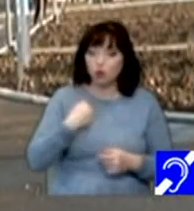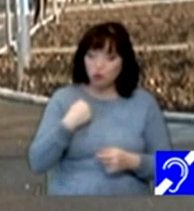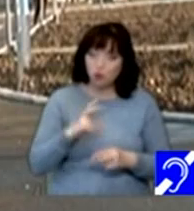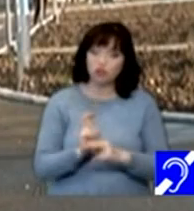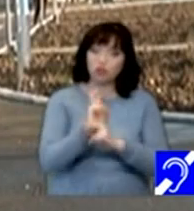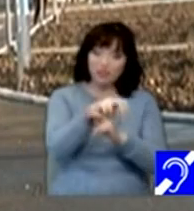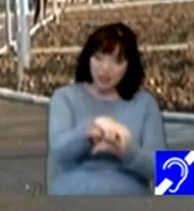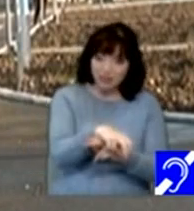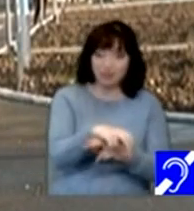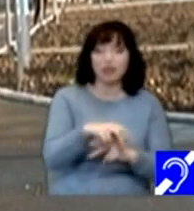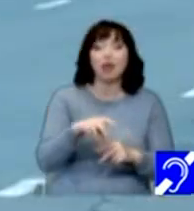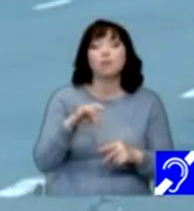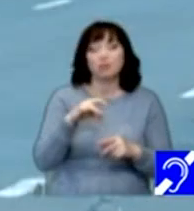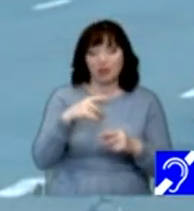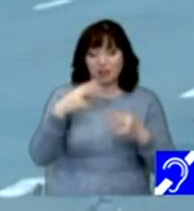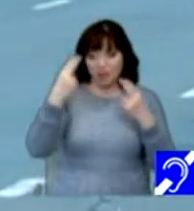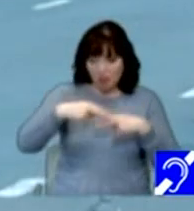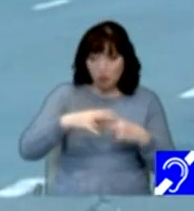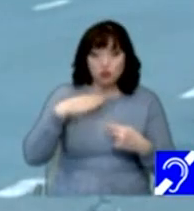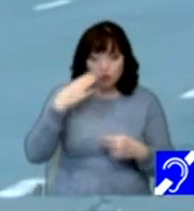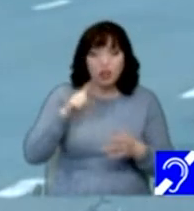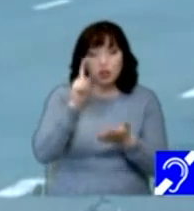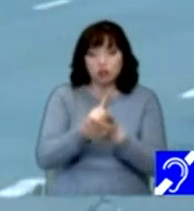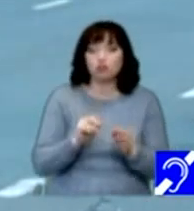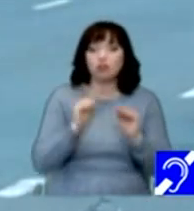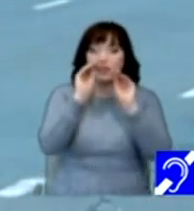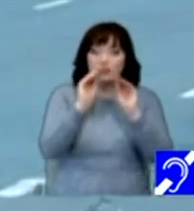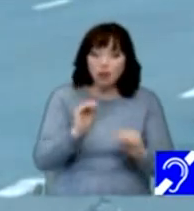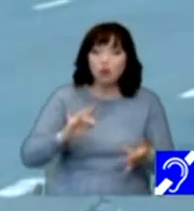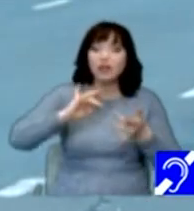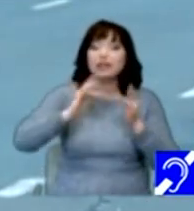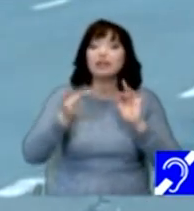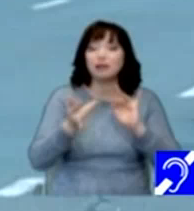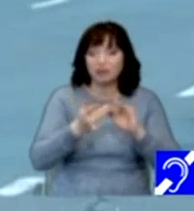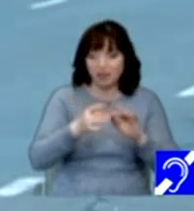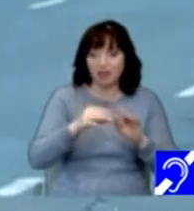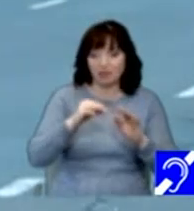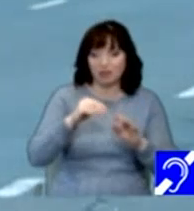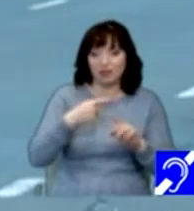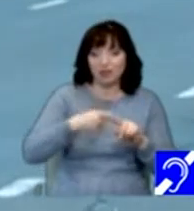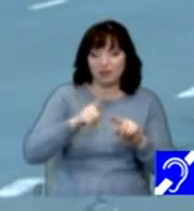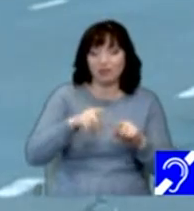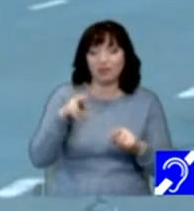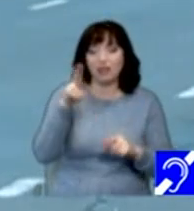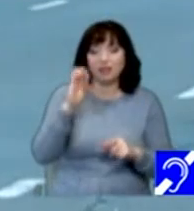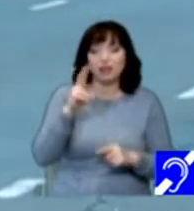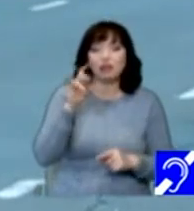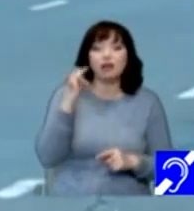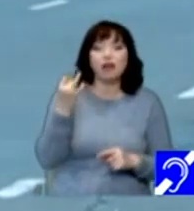vor completa digital formularul de intrare, care poate fi făcut foarte simplu, doar accesând site-ul